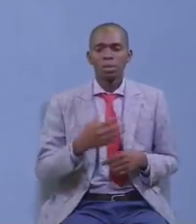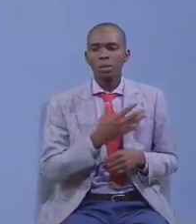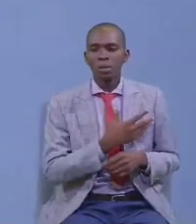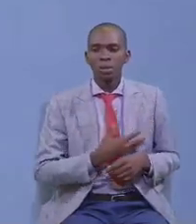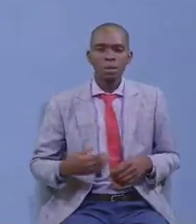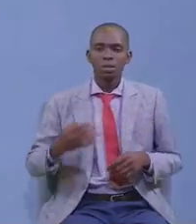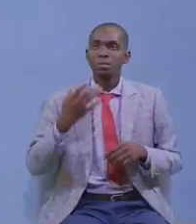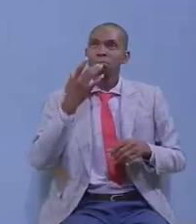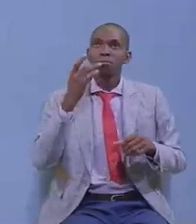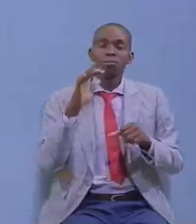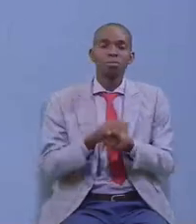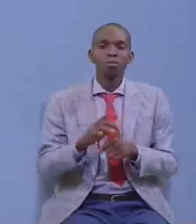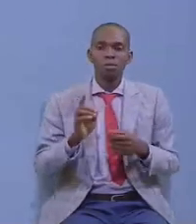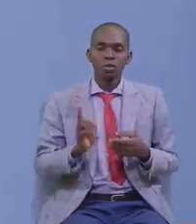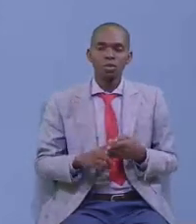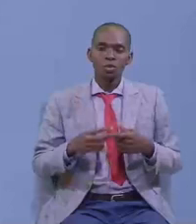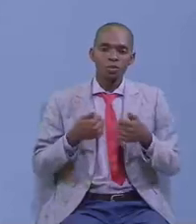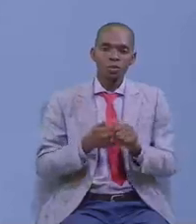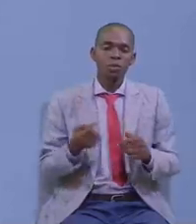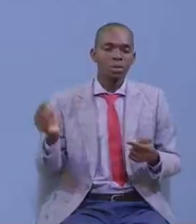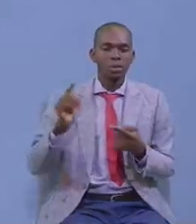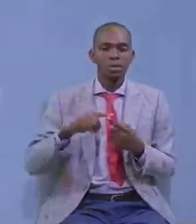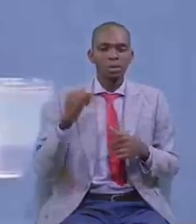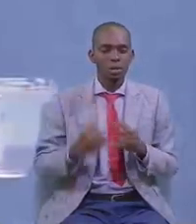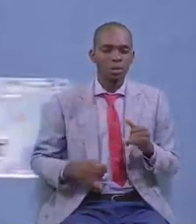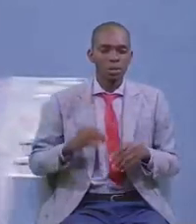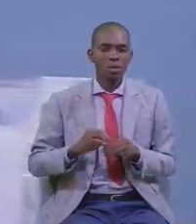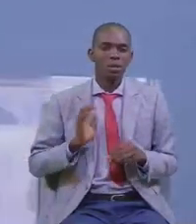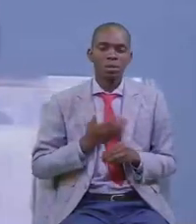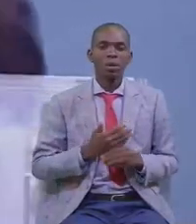La dédicace jusqu'à la fin.